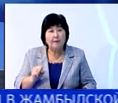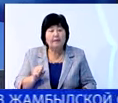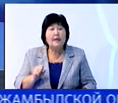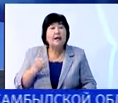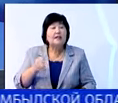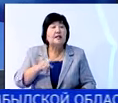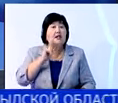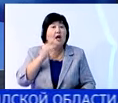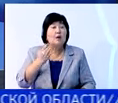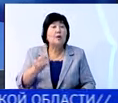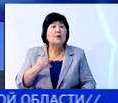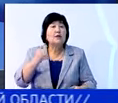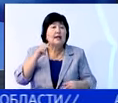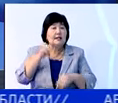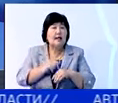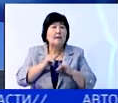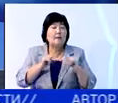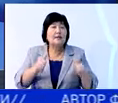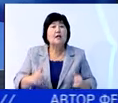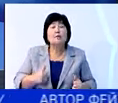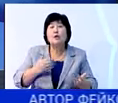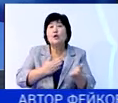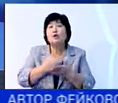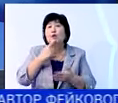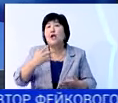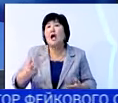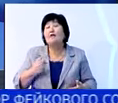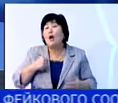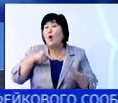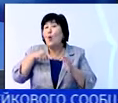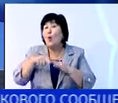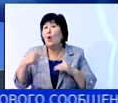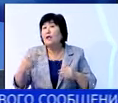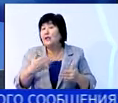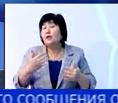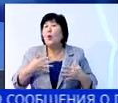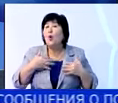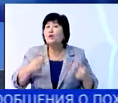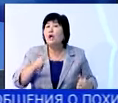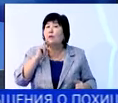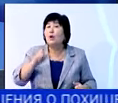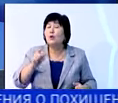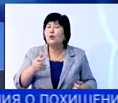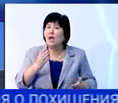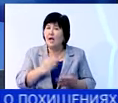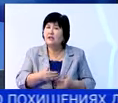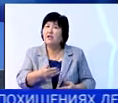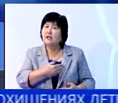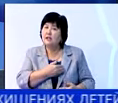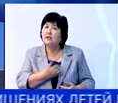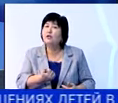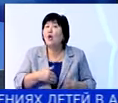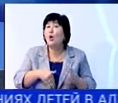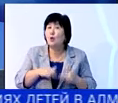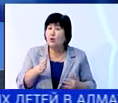Среди молодежи заметно вырос престиж службы в армии. Уклонистов нет, но здоровье молодых людей оставляет желать